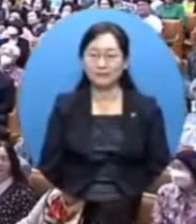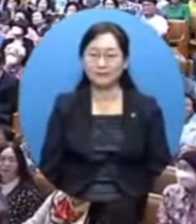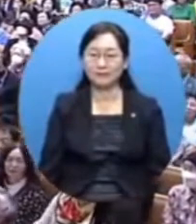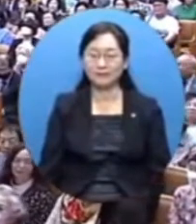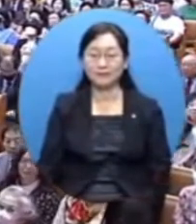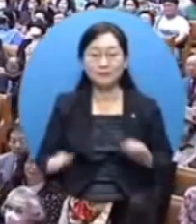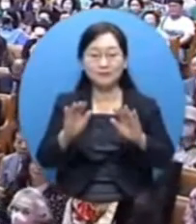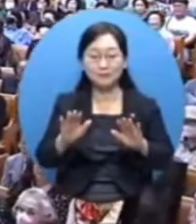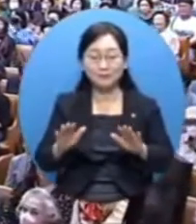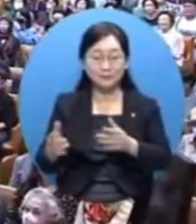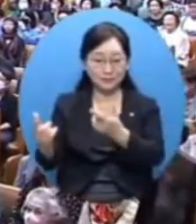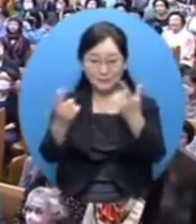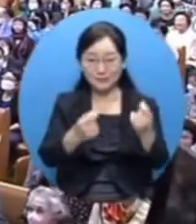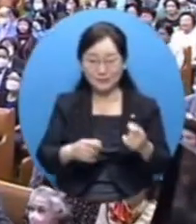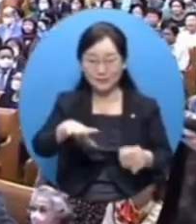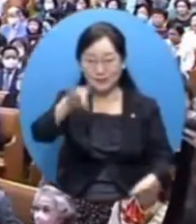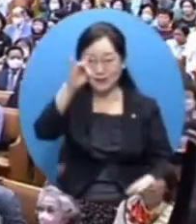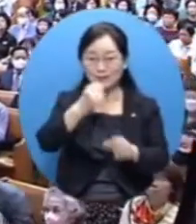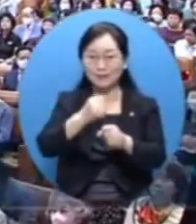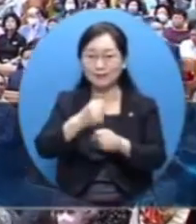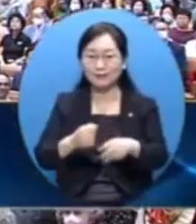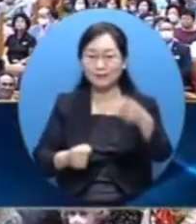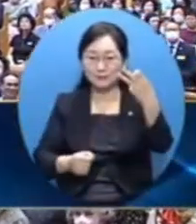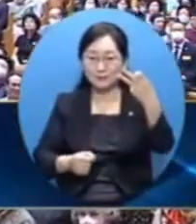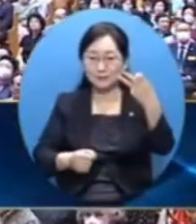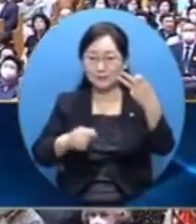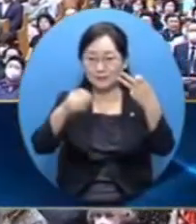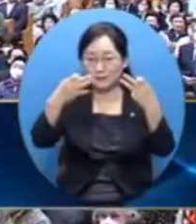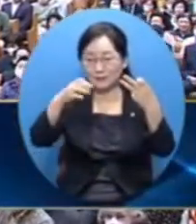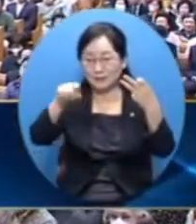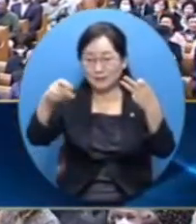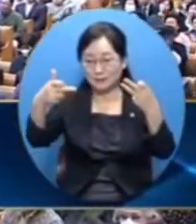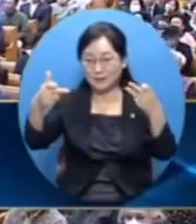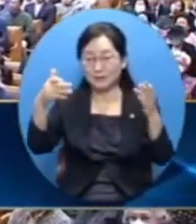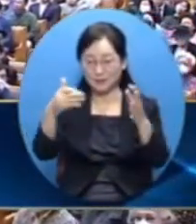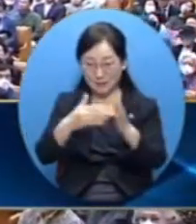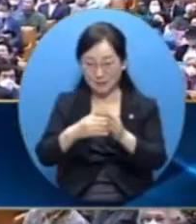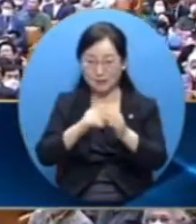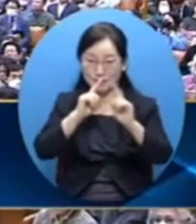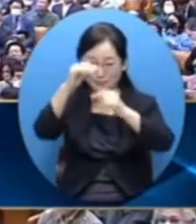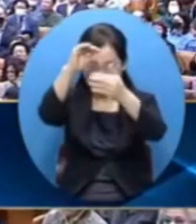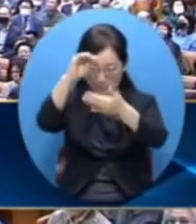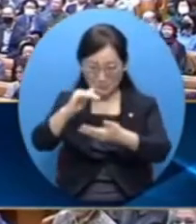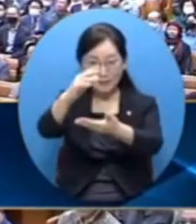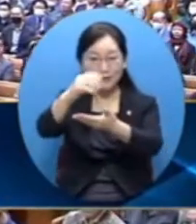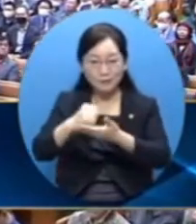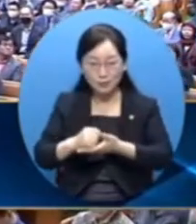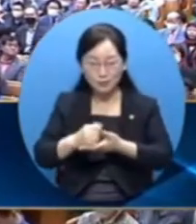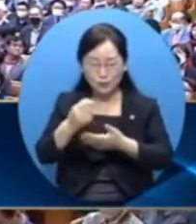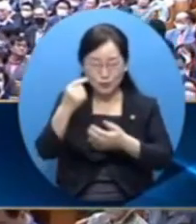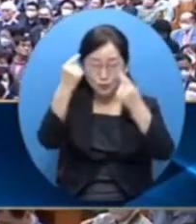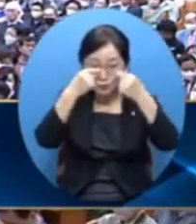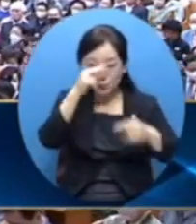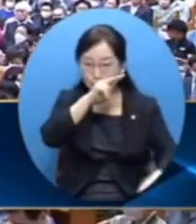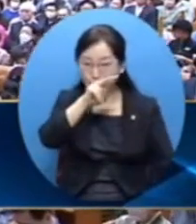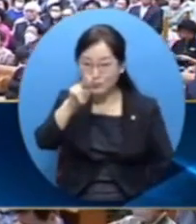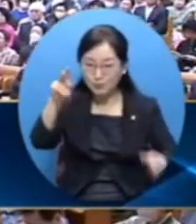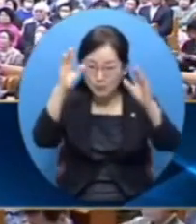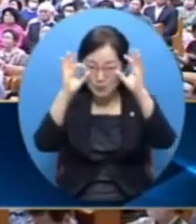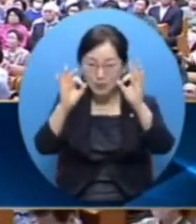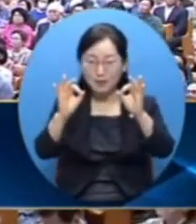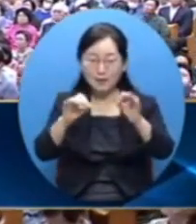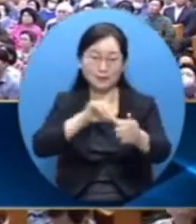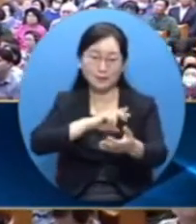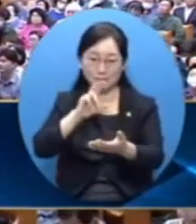오늘 저 여러분과 함께 창세기 13장 14절로 17절의 말씀을 본문으로 해서 눈을 들어 바라보라 이같은 제목으로 함께